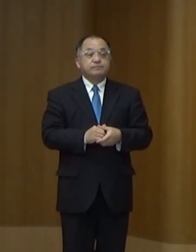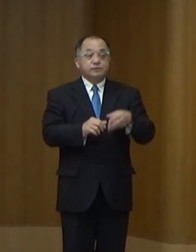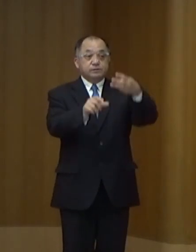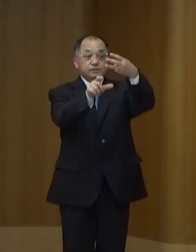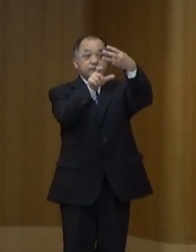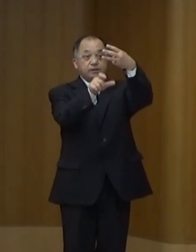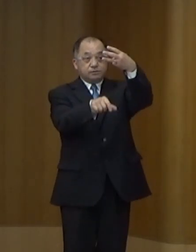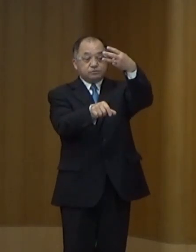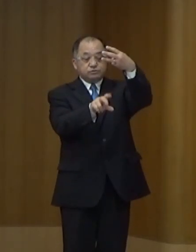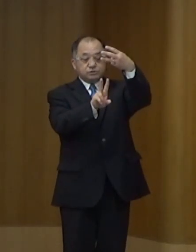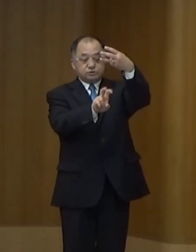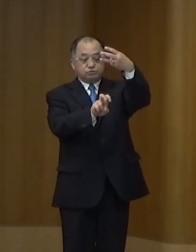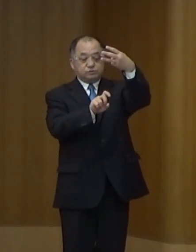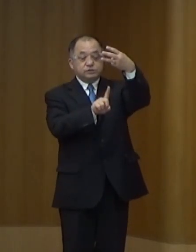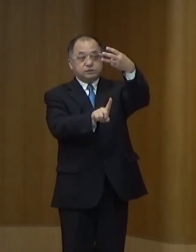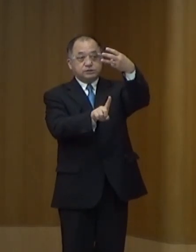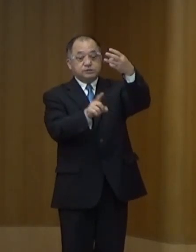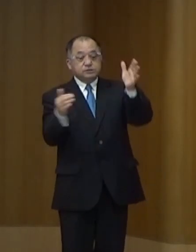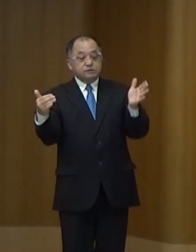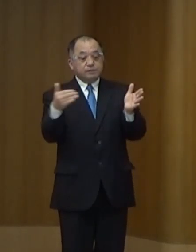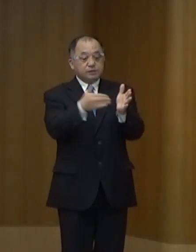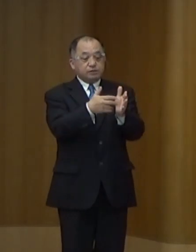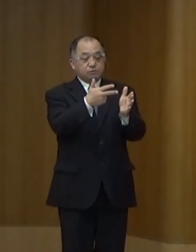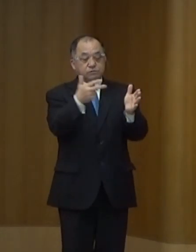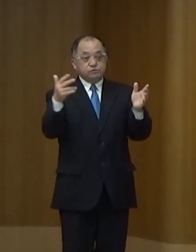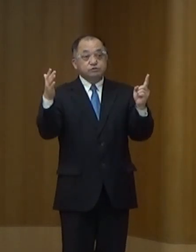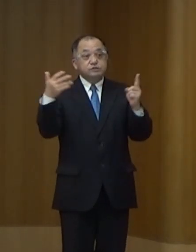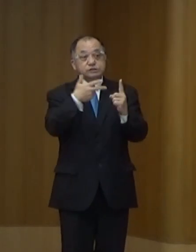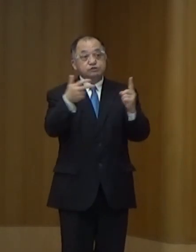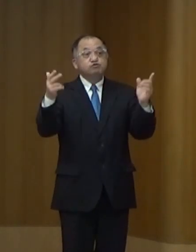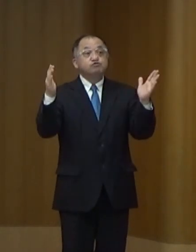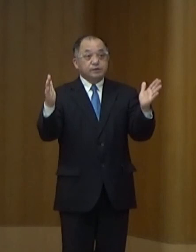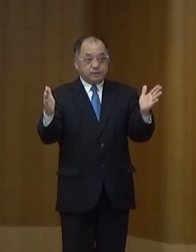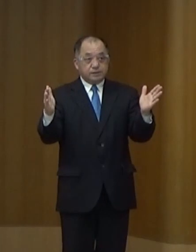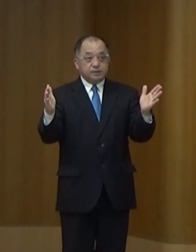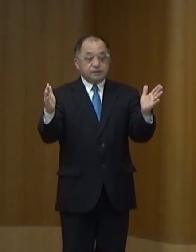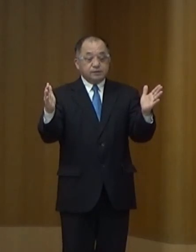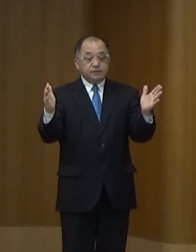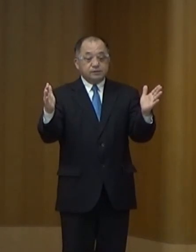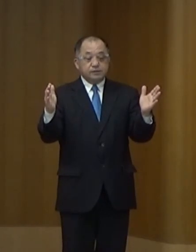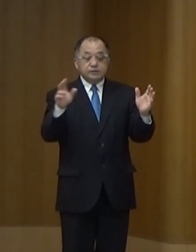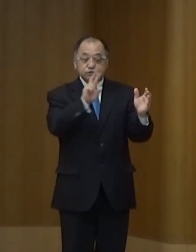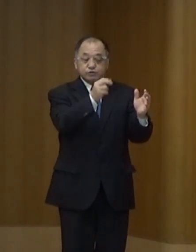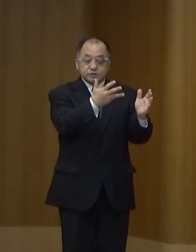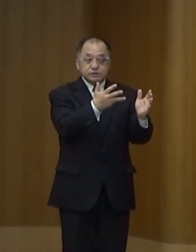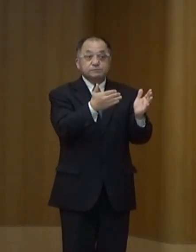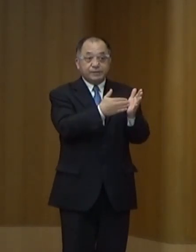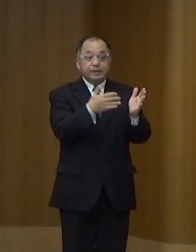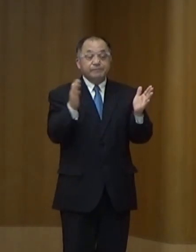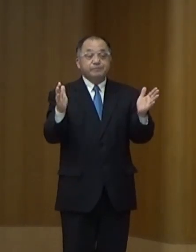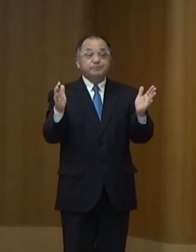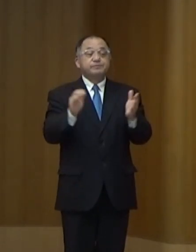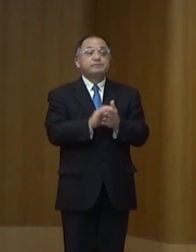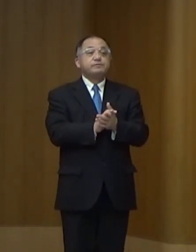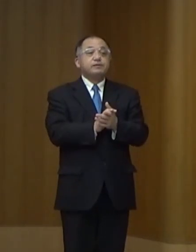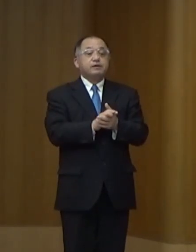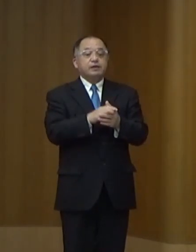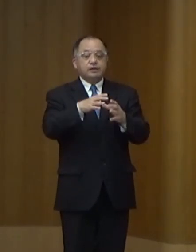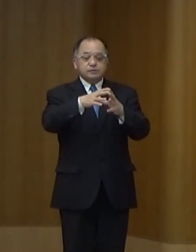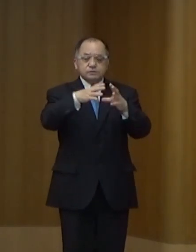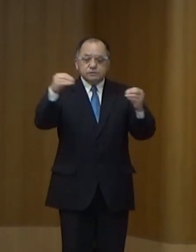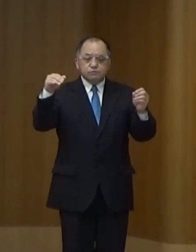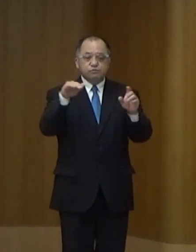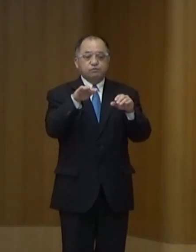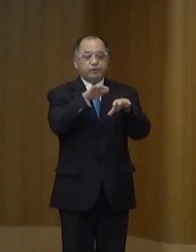3月21日までの1週間、28日までの1週間において、全国平均は、